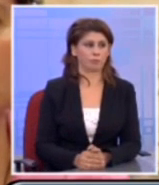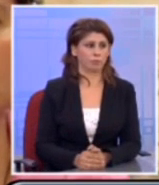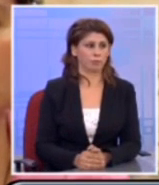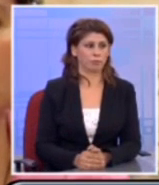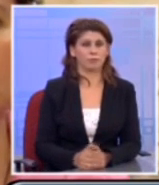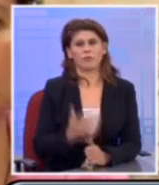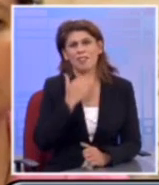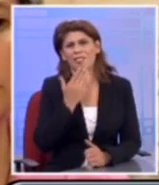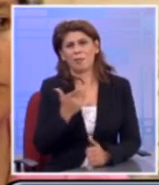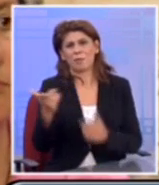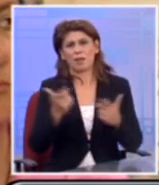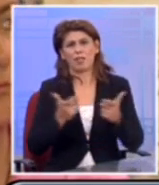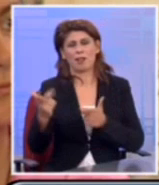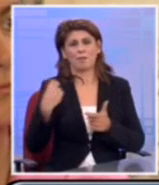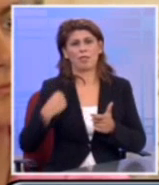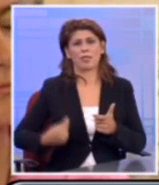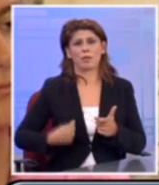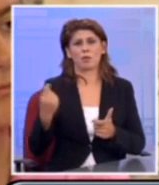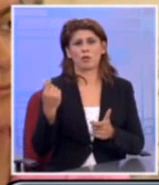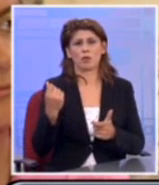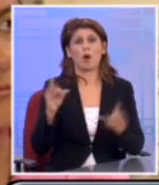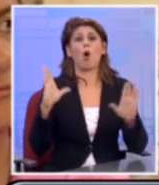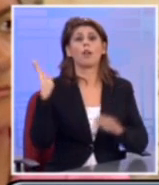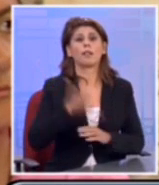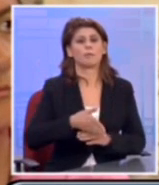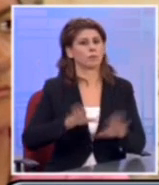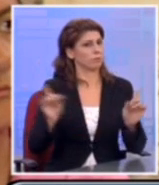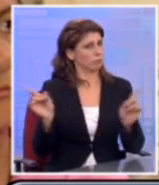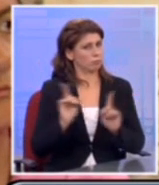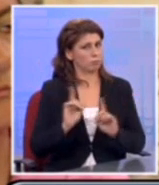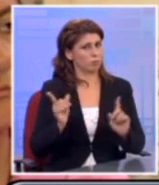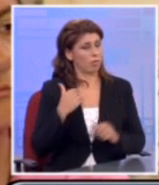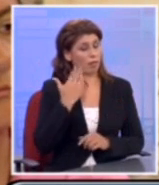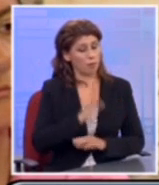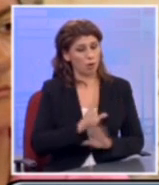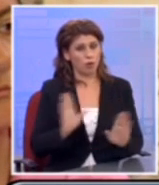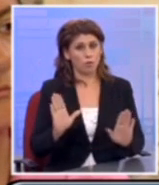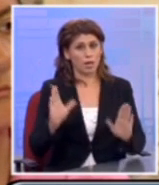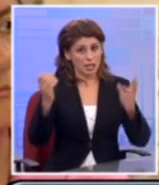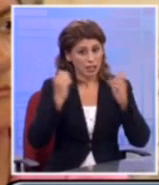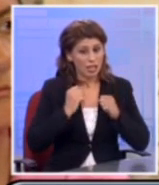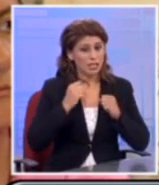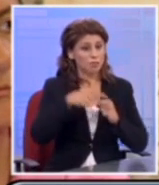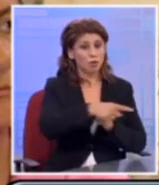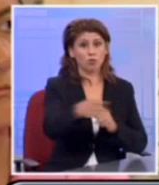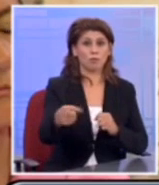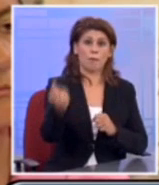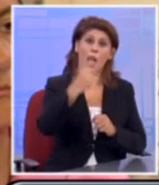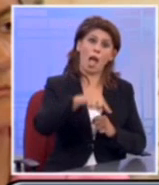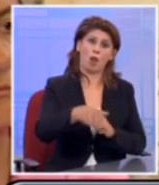δεν μπορούμε να δανείζουμε δημόσιο χρήμα ατιμωρητή για να βλάψουμε τρίτους.